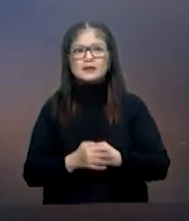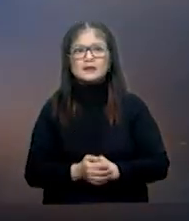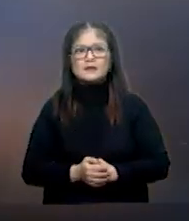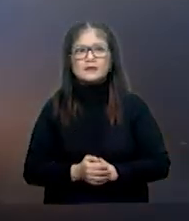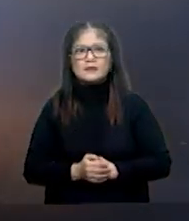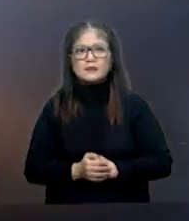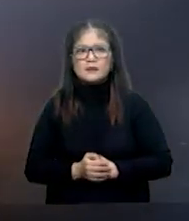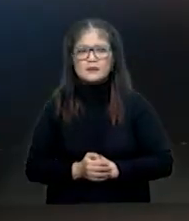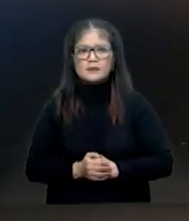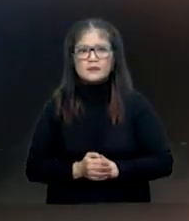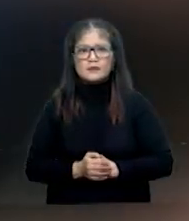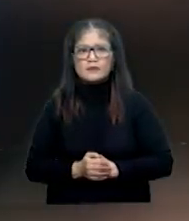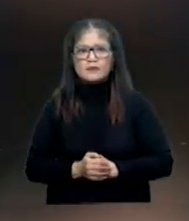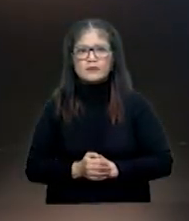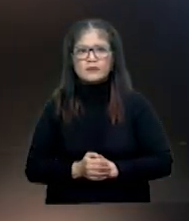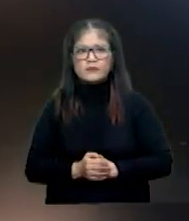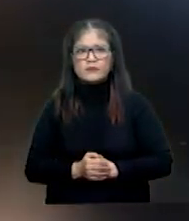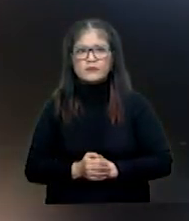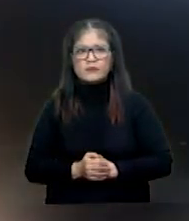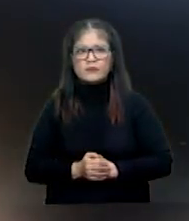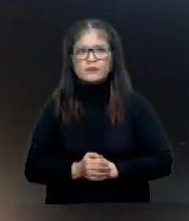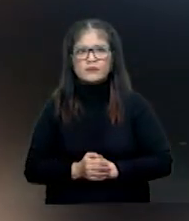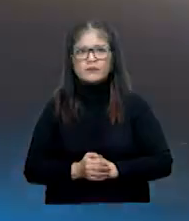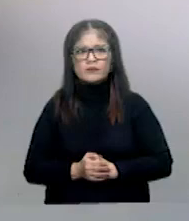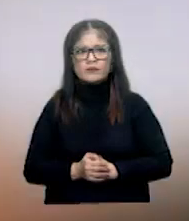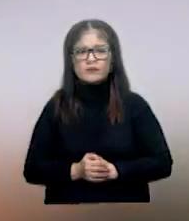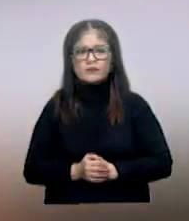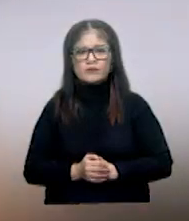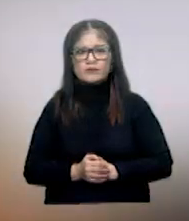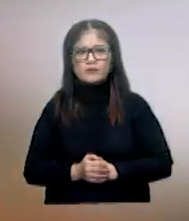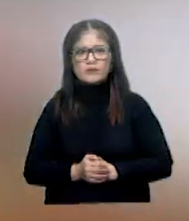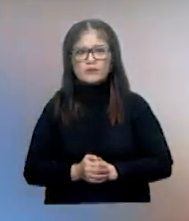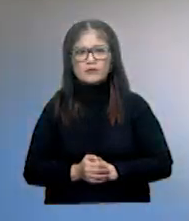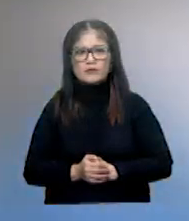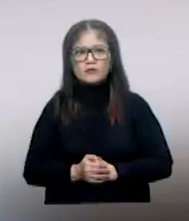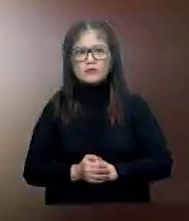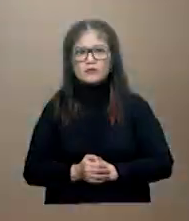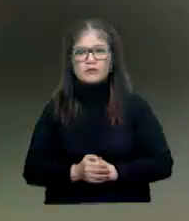Nggak tahu. Berarti tadi dua tidak ada di sini ya? Iya. Di sini ada yang namanya Arya.